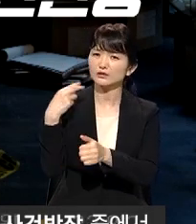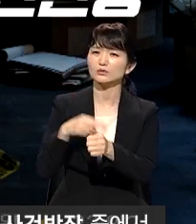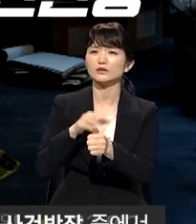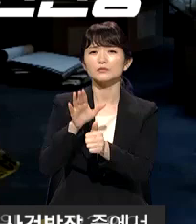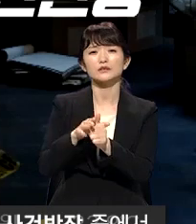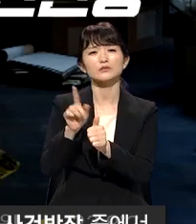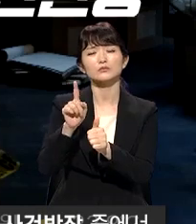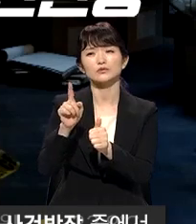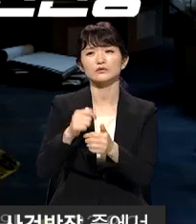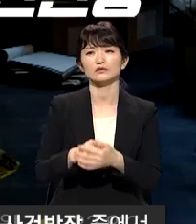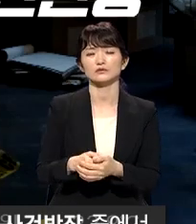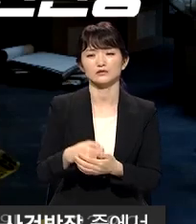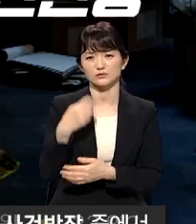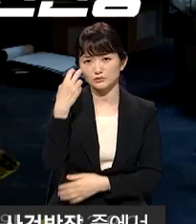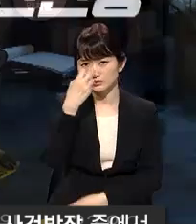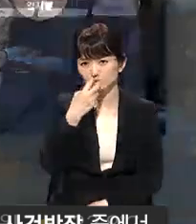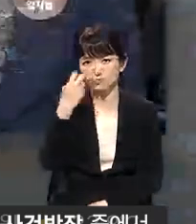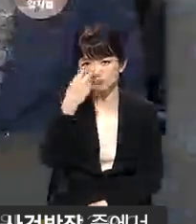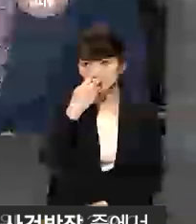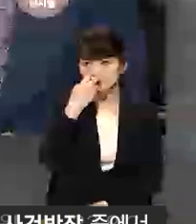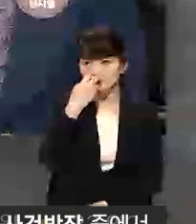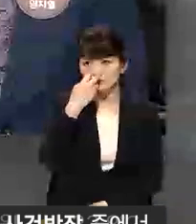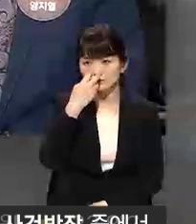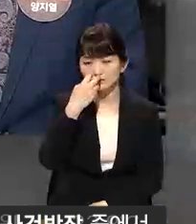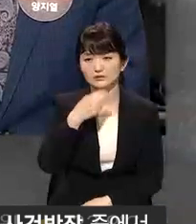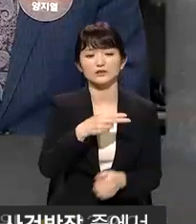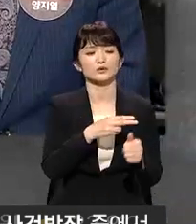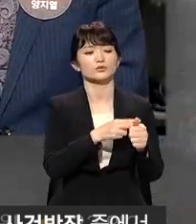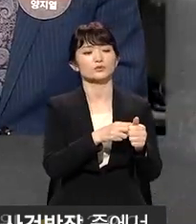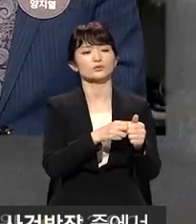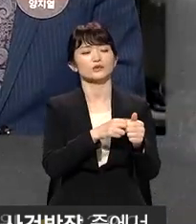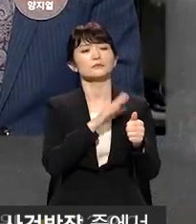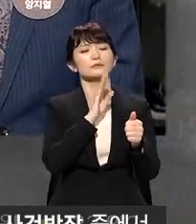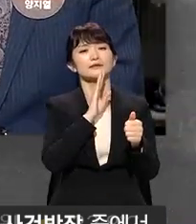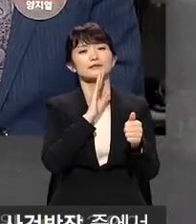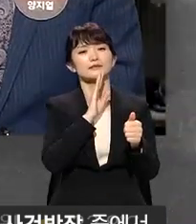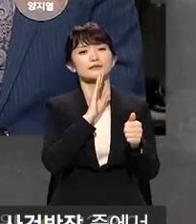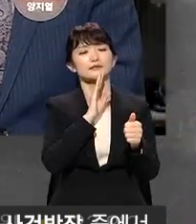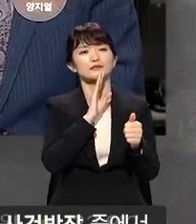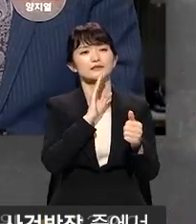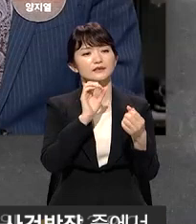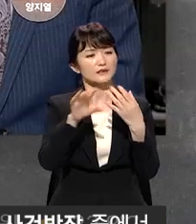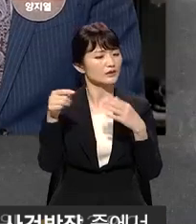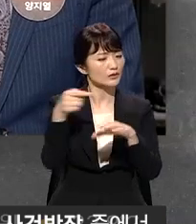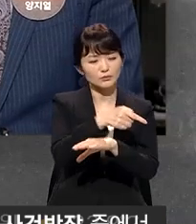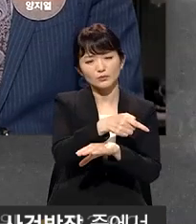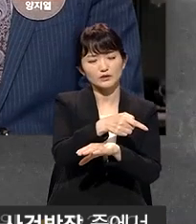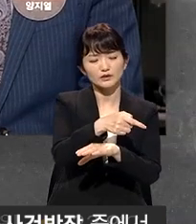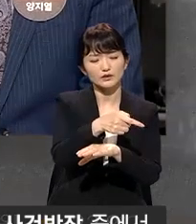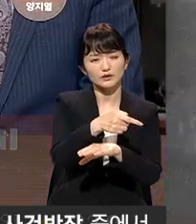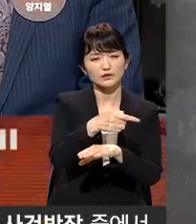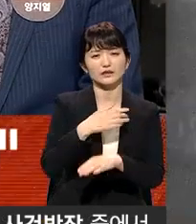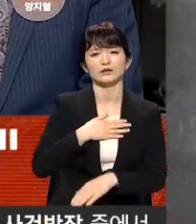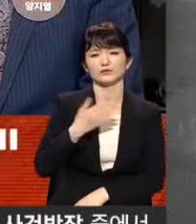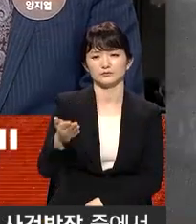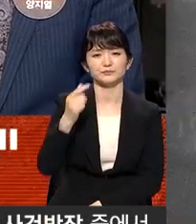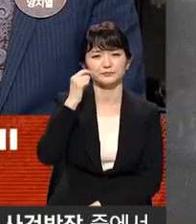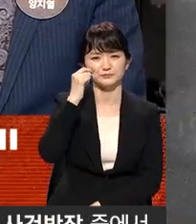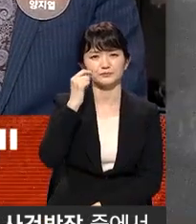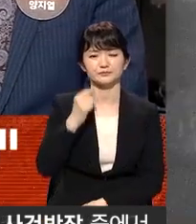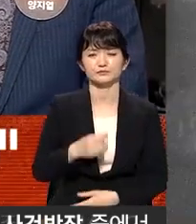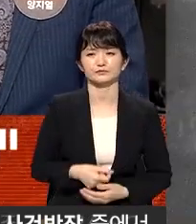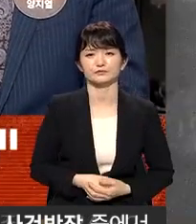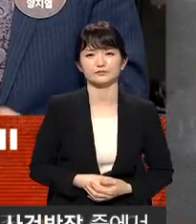이런 얘기들을 좀 취재를 하려고 했지만 교사가 맞다라는 사실 이상한 밝힐 수가 없다라는 입장을 유지를